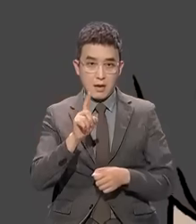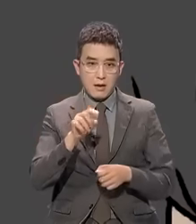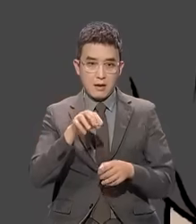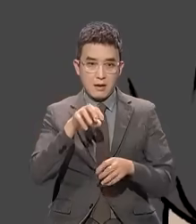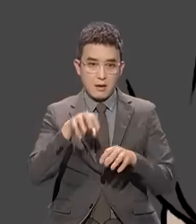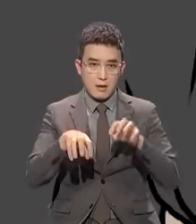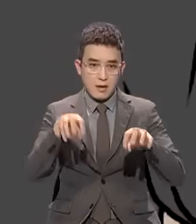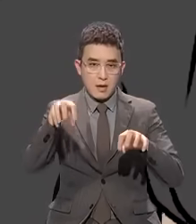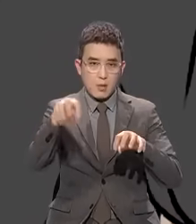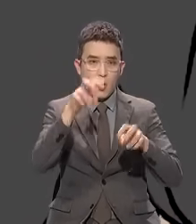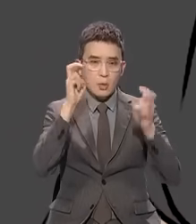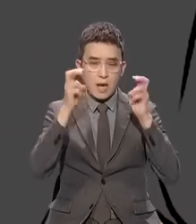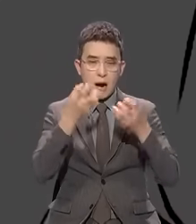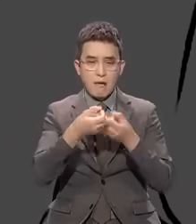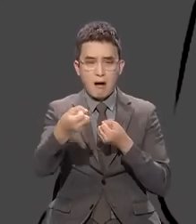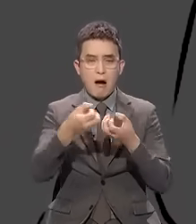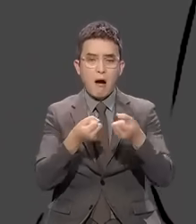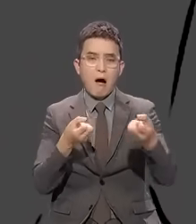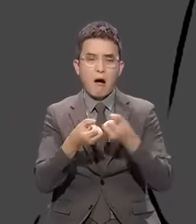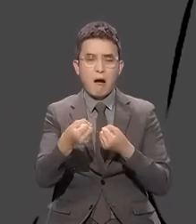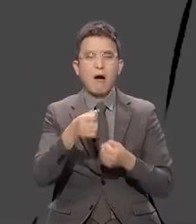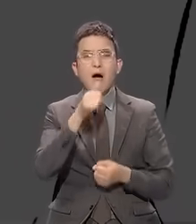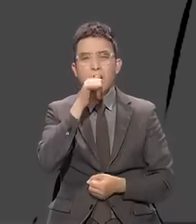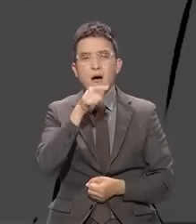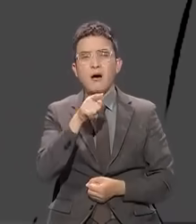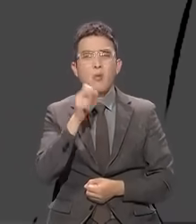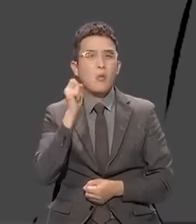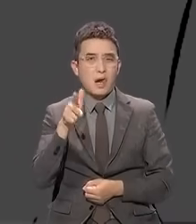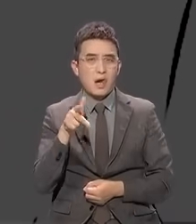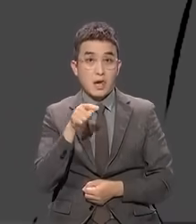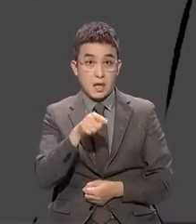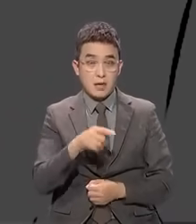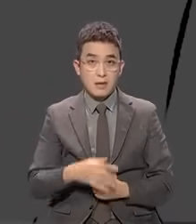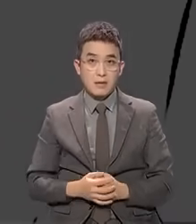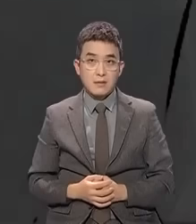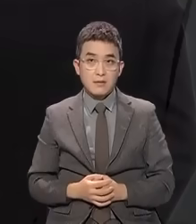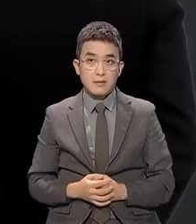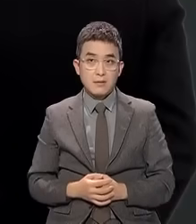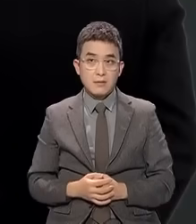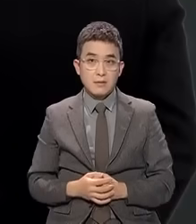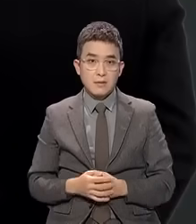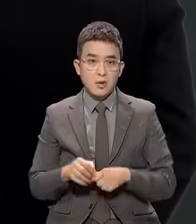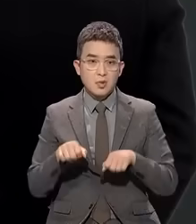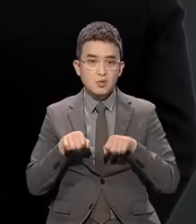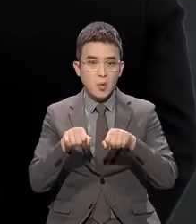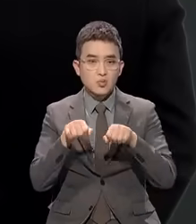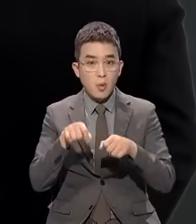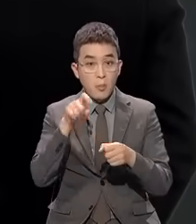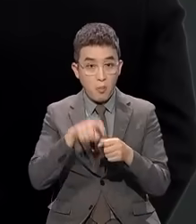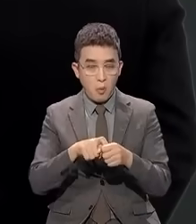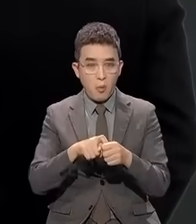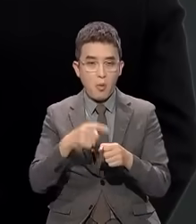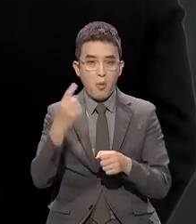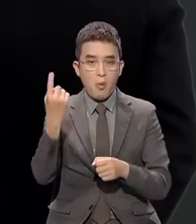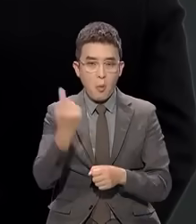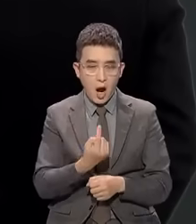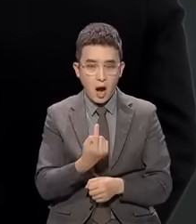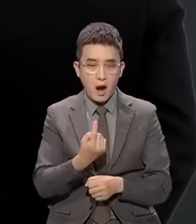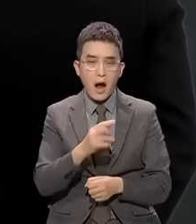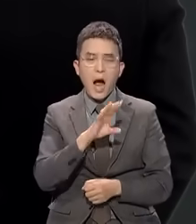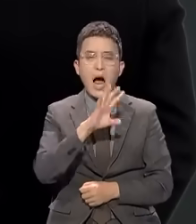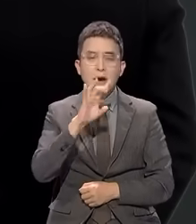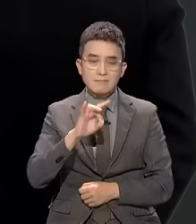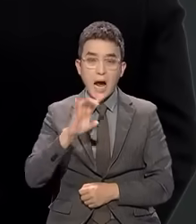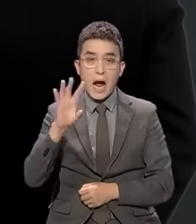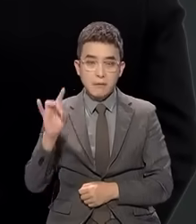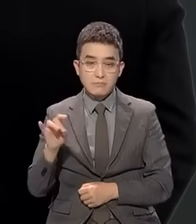여러 군데가 들어와 있는 경우들이 있습니다. 막 그런 호텔이었나 봐요. 다른 업체 직원이 청소하려고 들어간 것 같다. 그런 경우 종종 있다라고